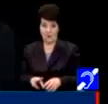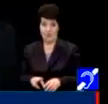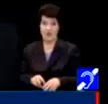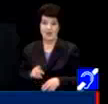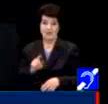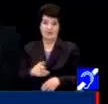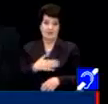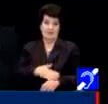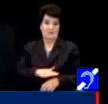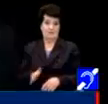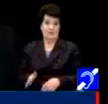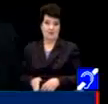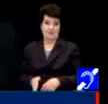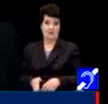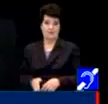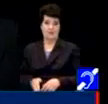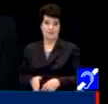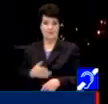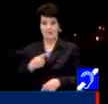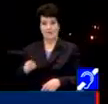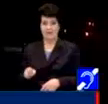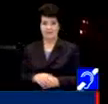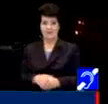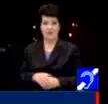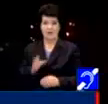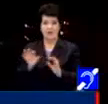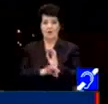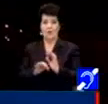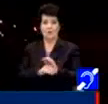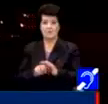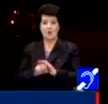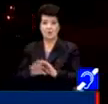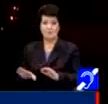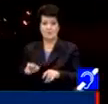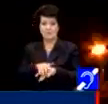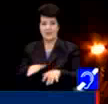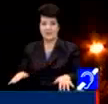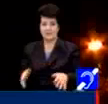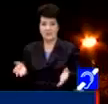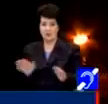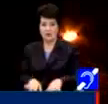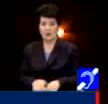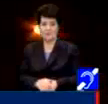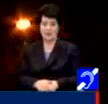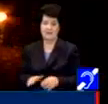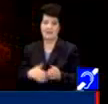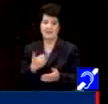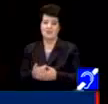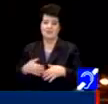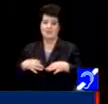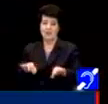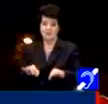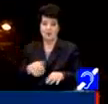pericolul... Poate trebuie analizată din alt aspect. Corupții au fugit, dar rădăcinile au rămas. Șeful Direcției Transport